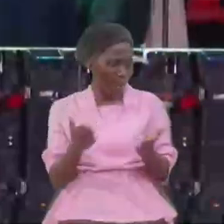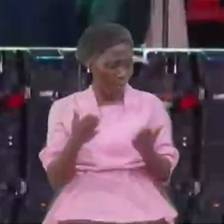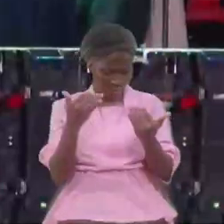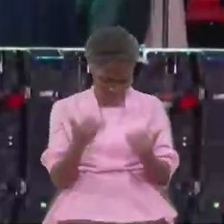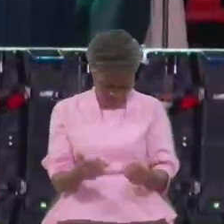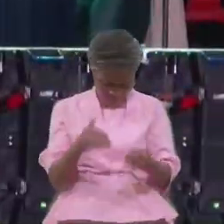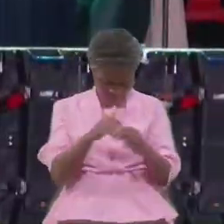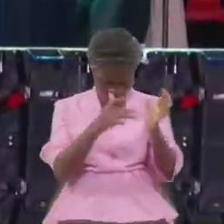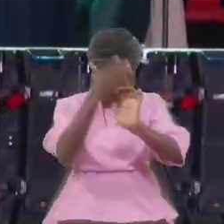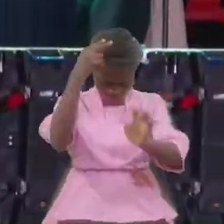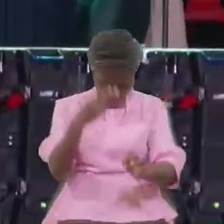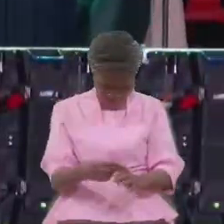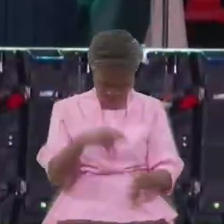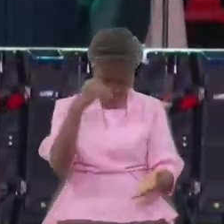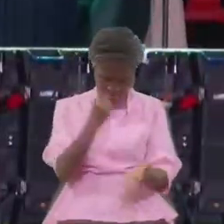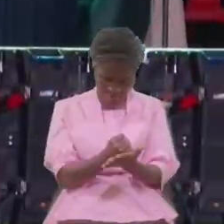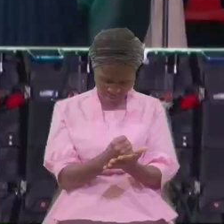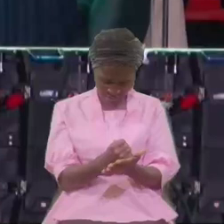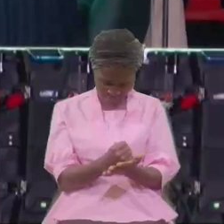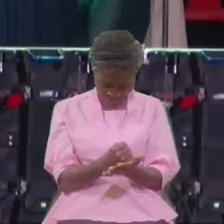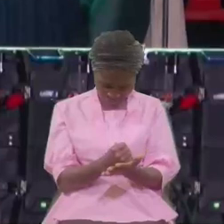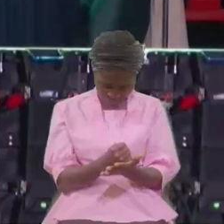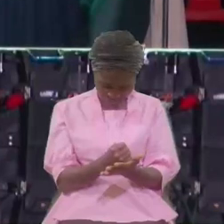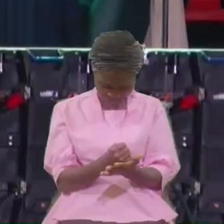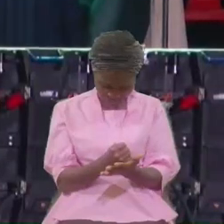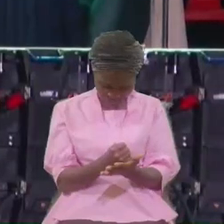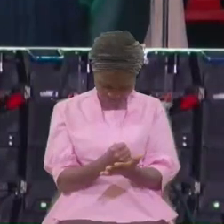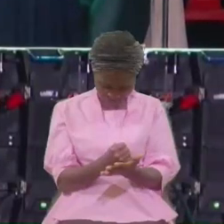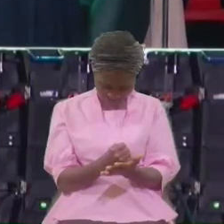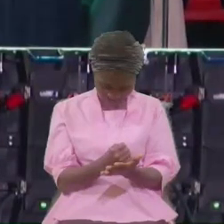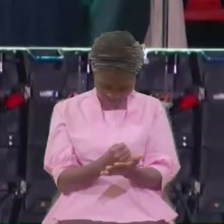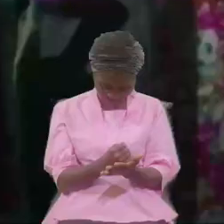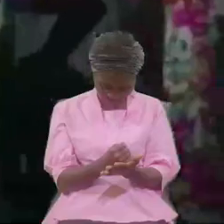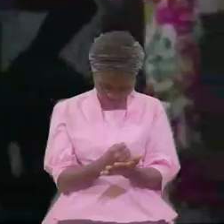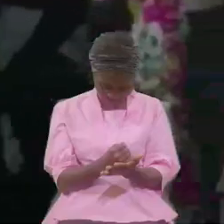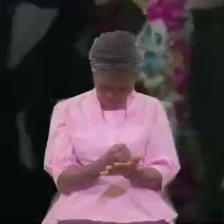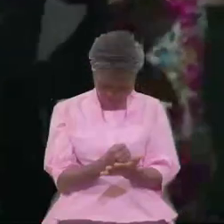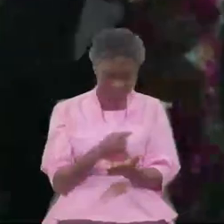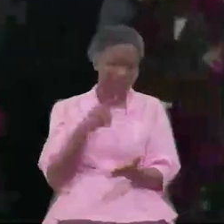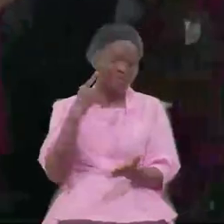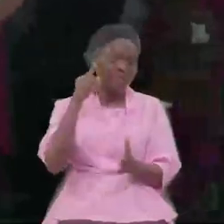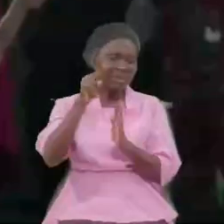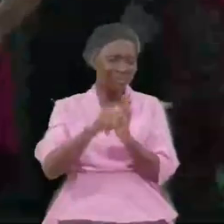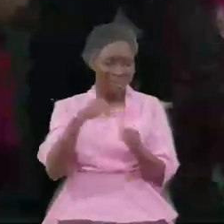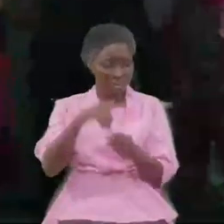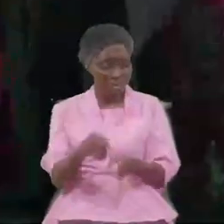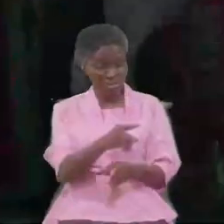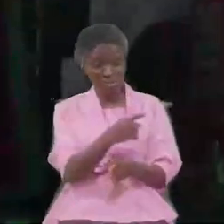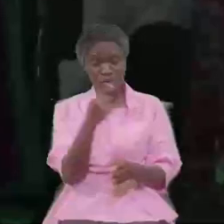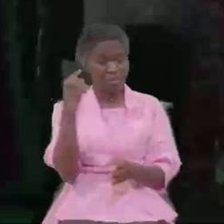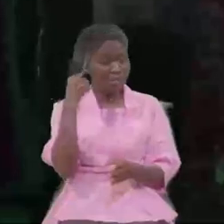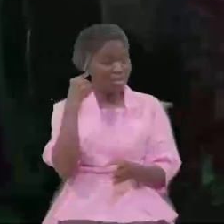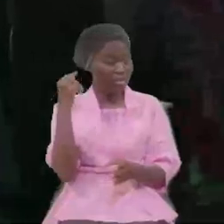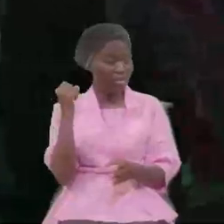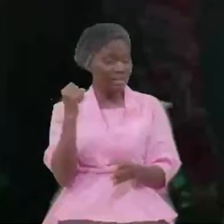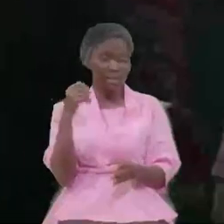Je prie pour la personne sourde d'une oreille, soit guérie au nom de Jésus. Que